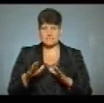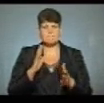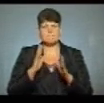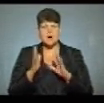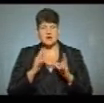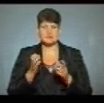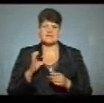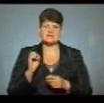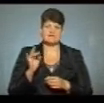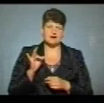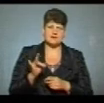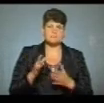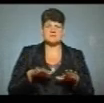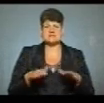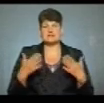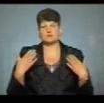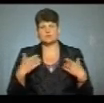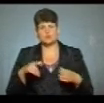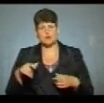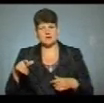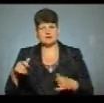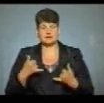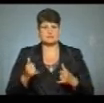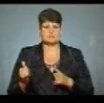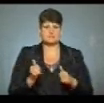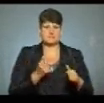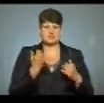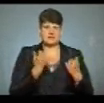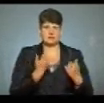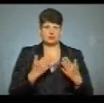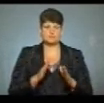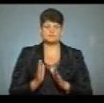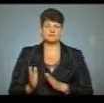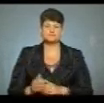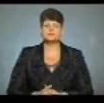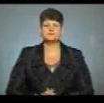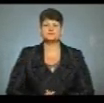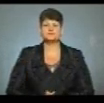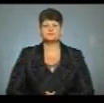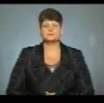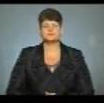сквери, місця відпочинку громадян для забезпечення їхнього руху. Любов